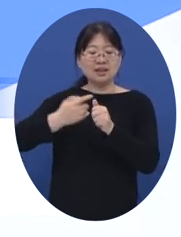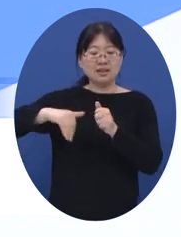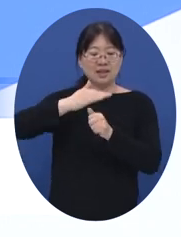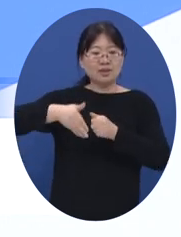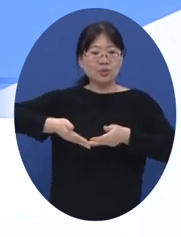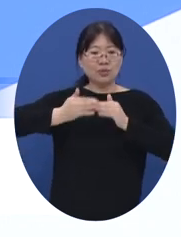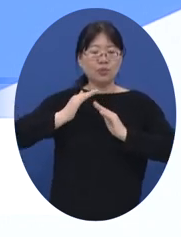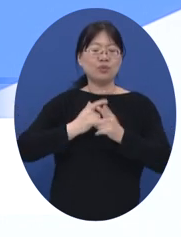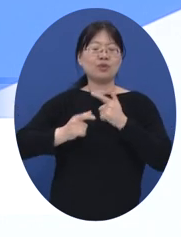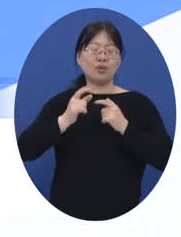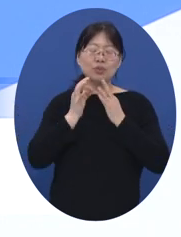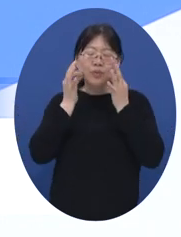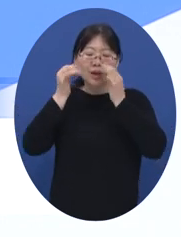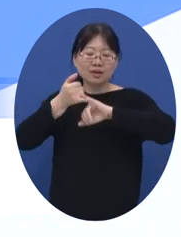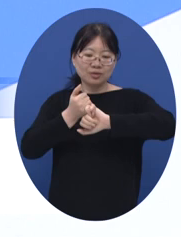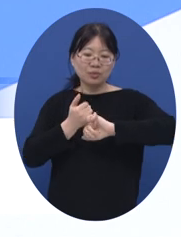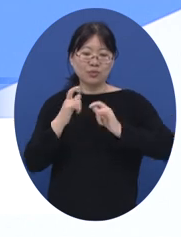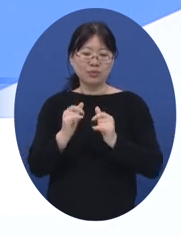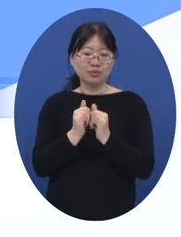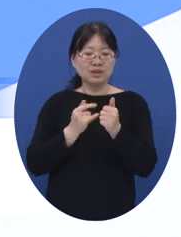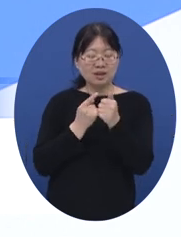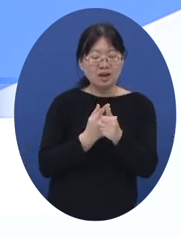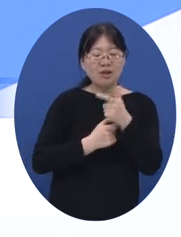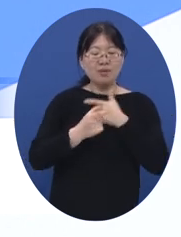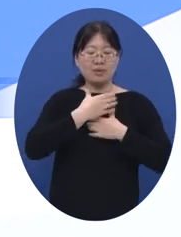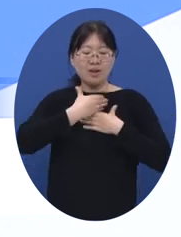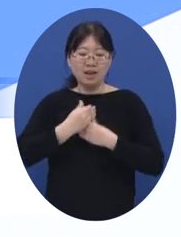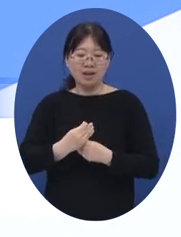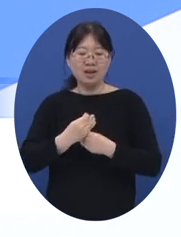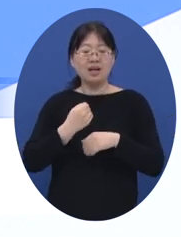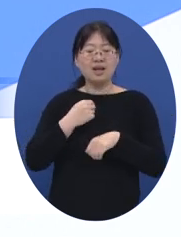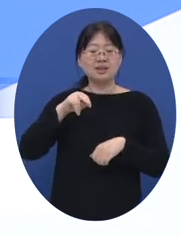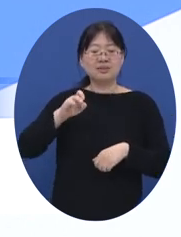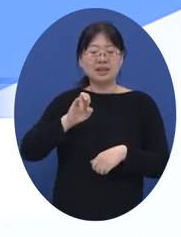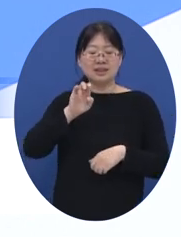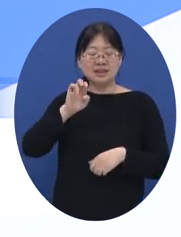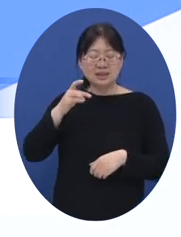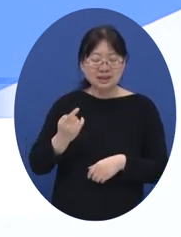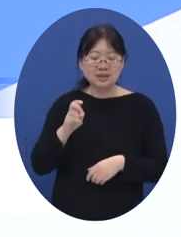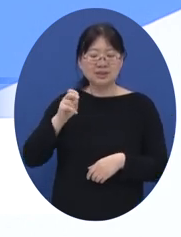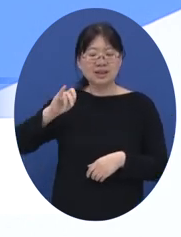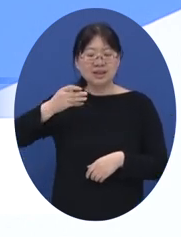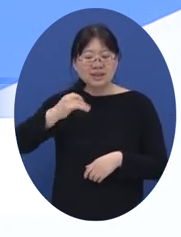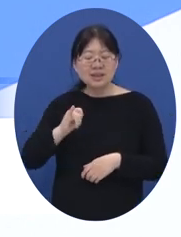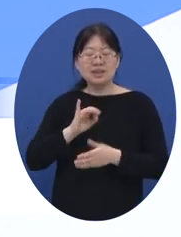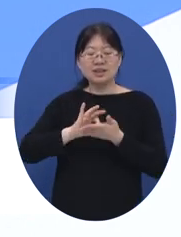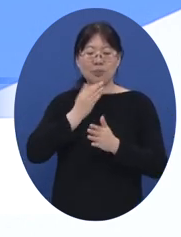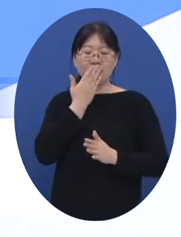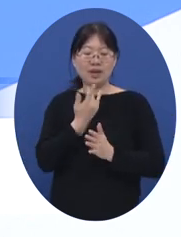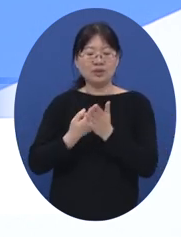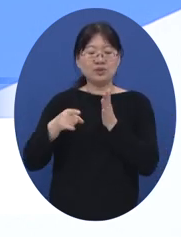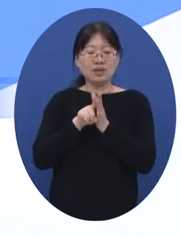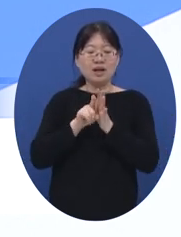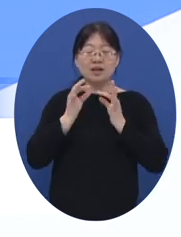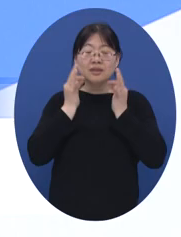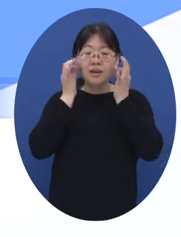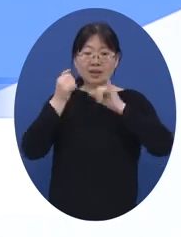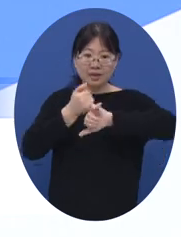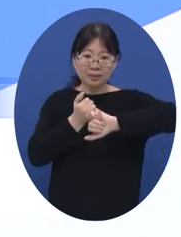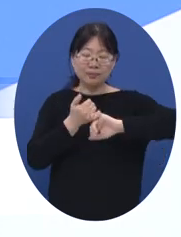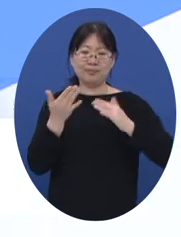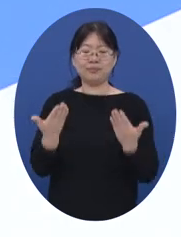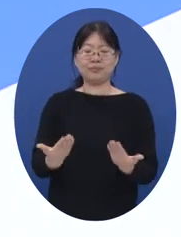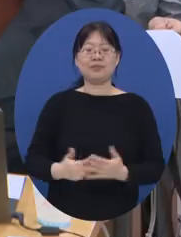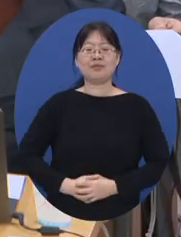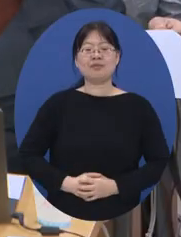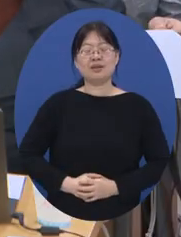더욱 노력하겠습니다. 도민들께서 보다 편리하고 안전하게 스마트 모빌리티를 이용하실 수 있도록 최선을